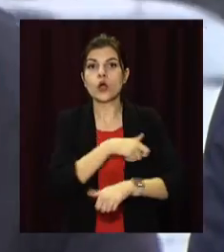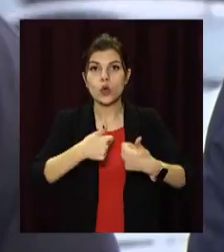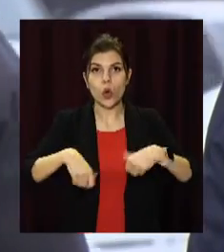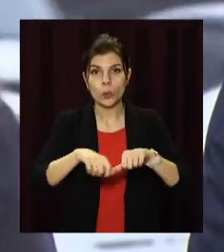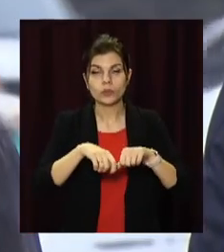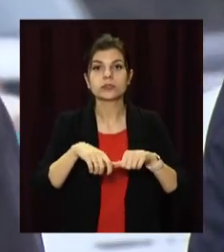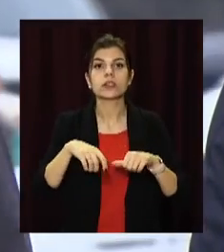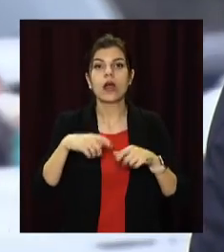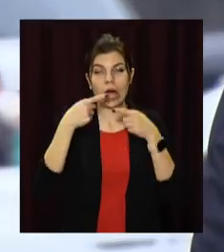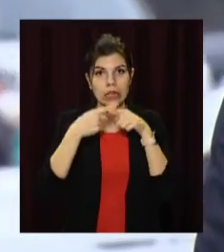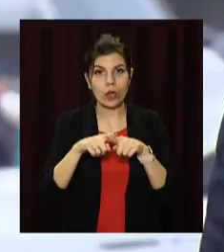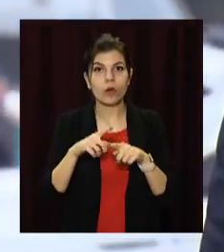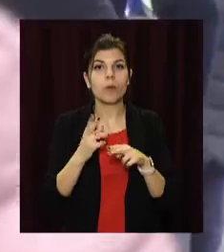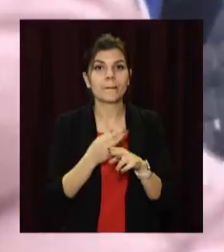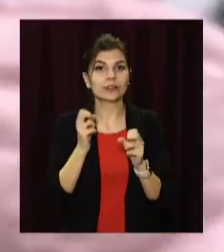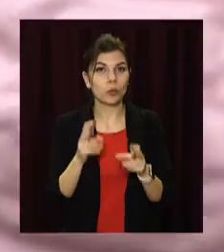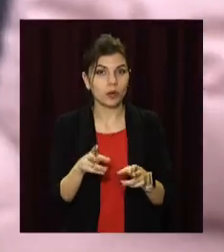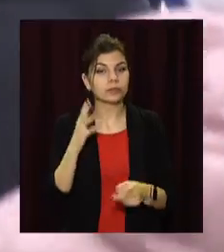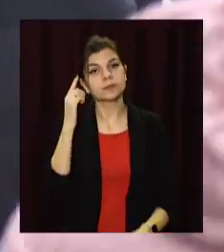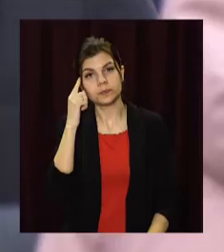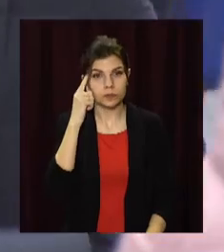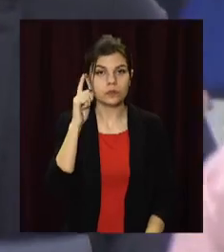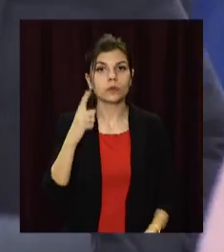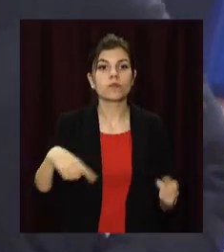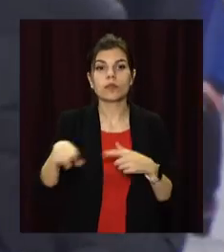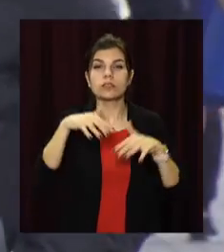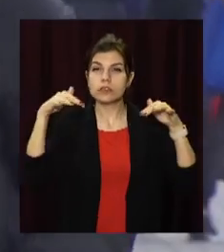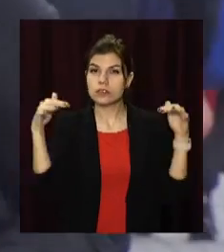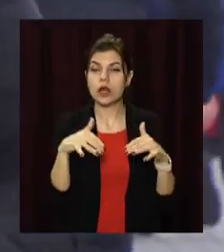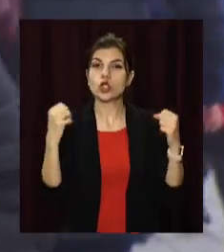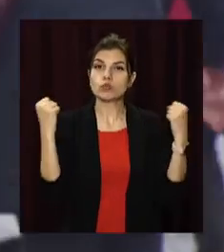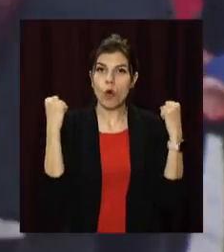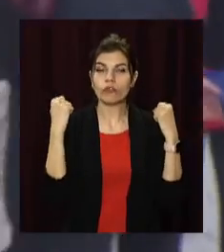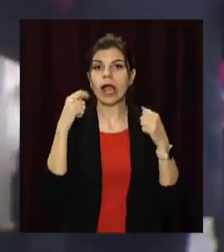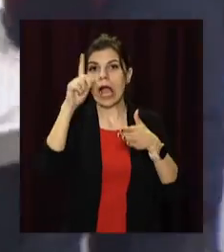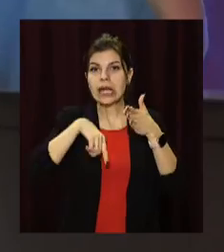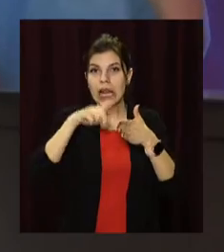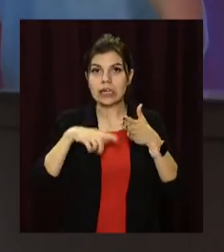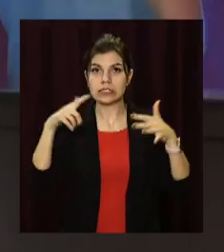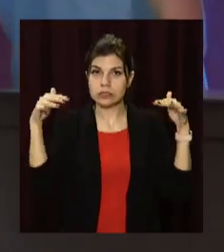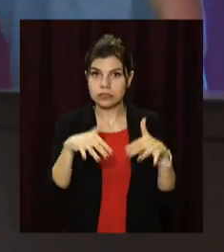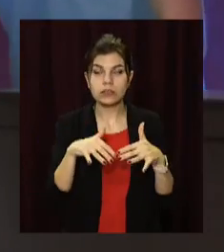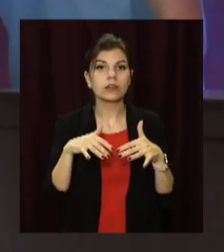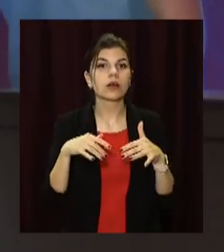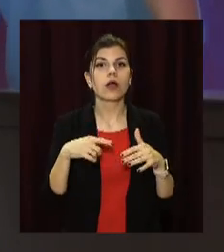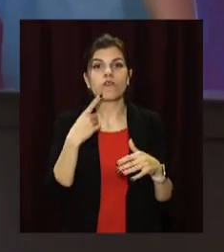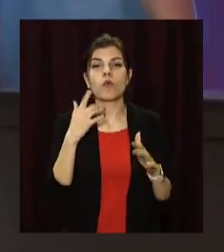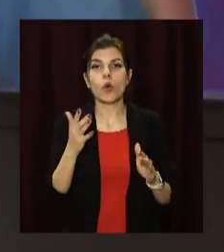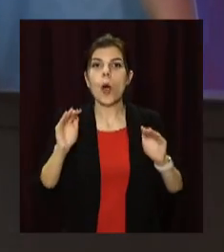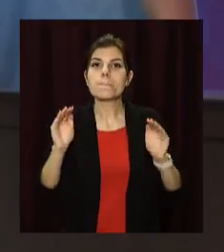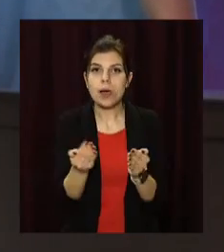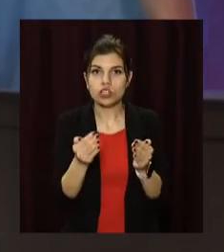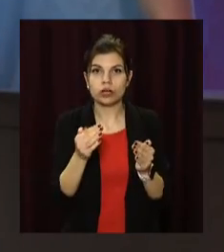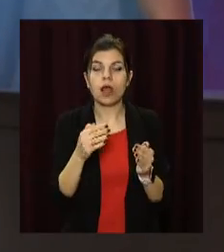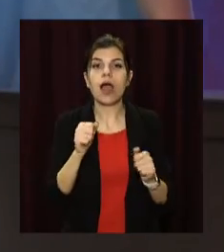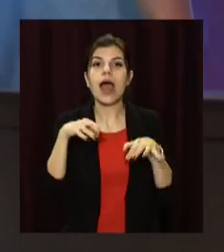з питань техногенно-екологічної безпеки. Відтак масові, культурні, спортивні та релігійні заходи проходитимуть із обмеженнями. А